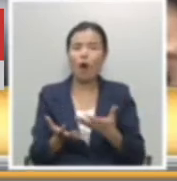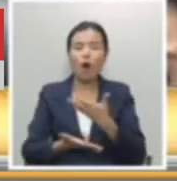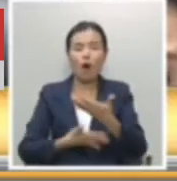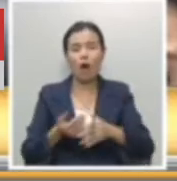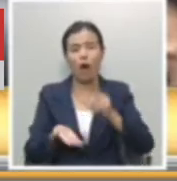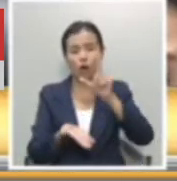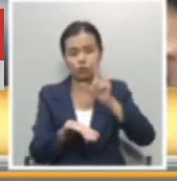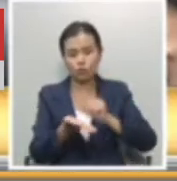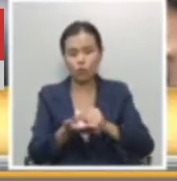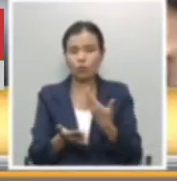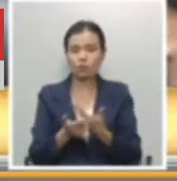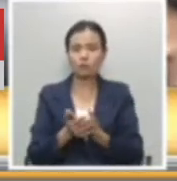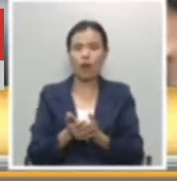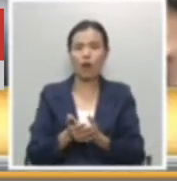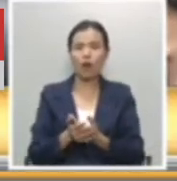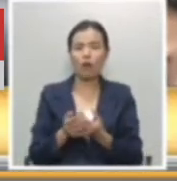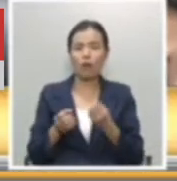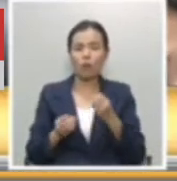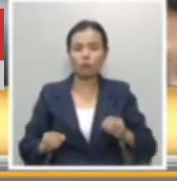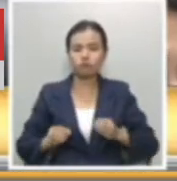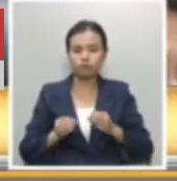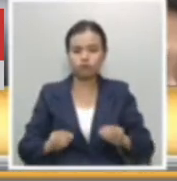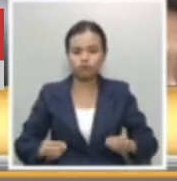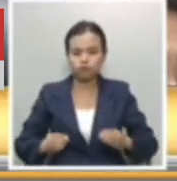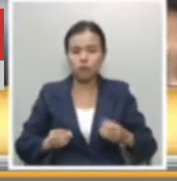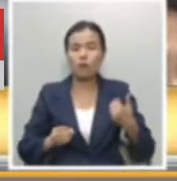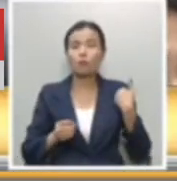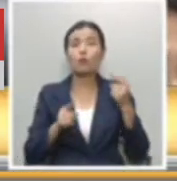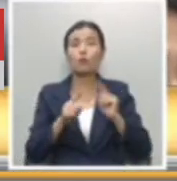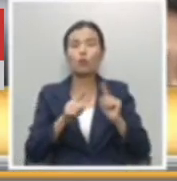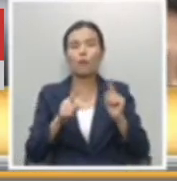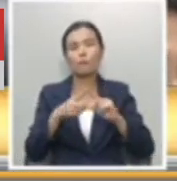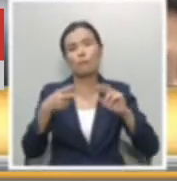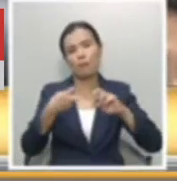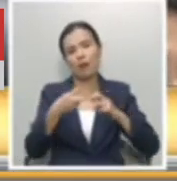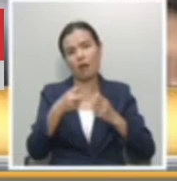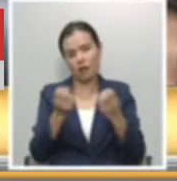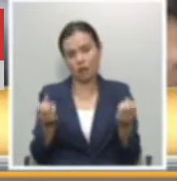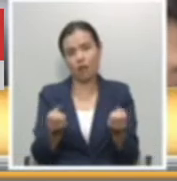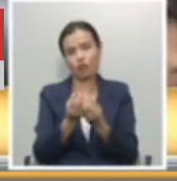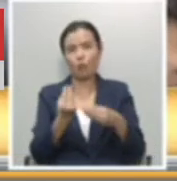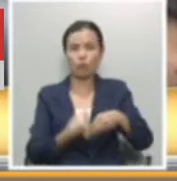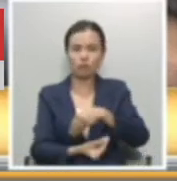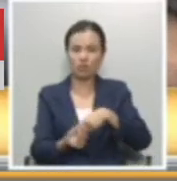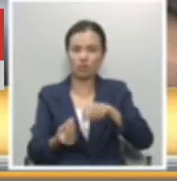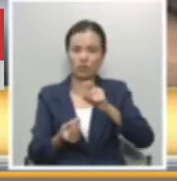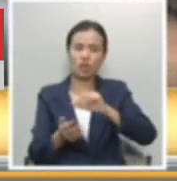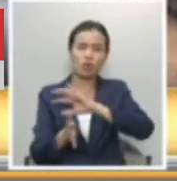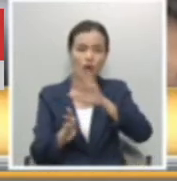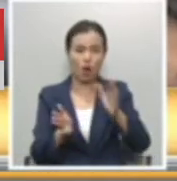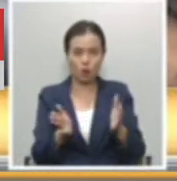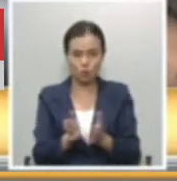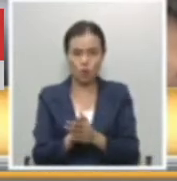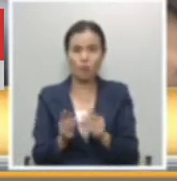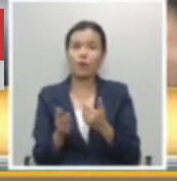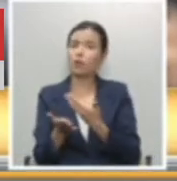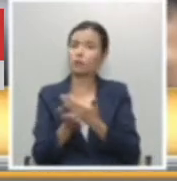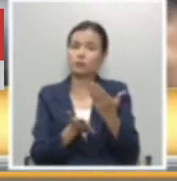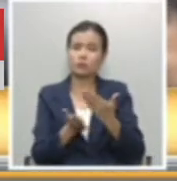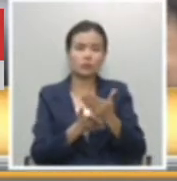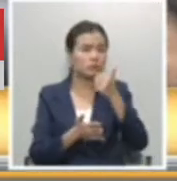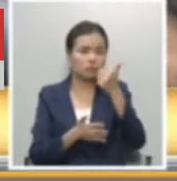ะครับเงินในกระเป๋ามันก็หายไปเพราะฉะนั้นส่งผลกระทบต่อเศรษฐกิจโดยรวมครับขาดกำลังซื้